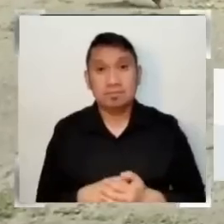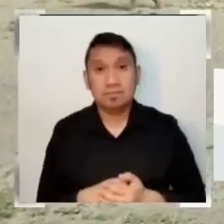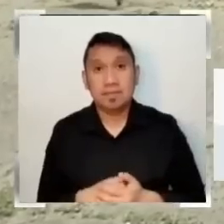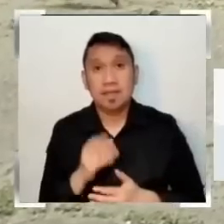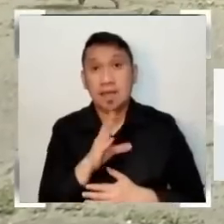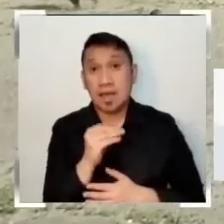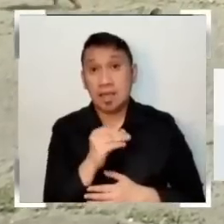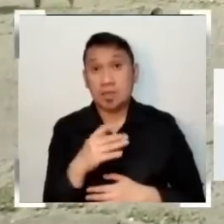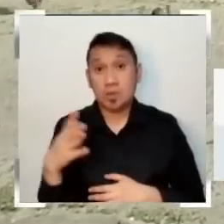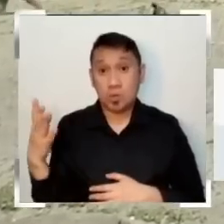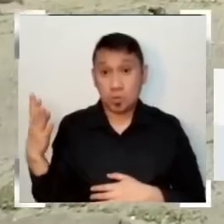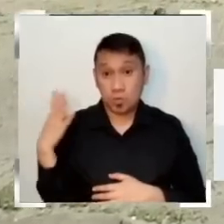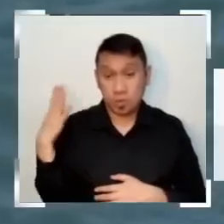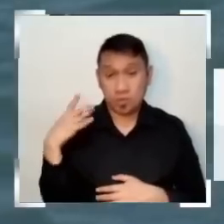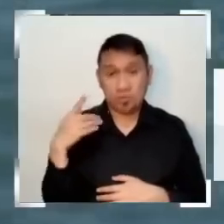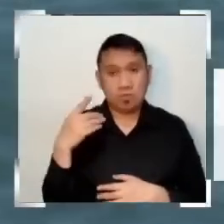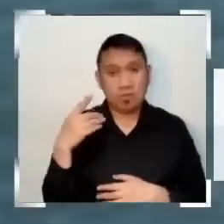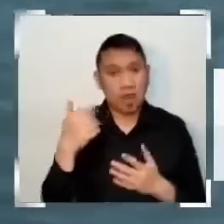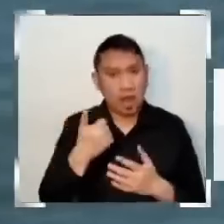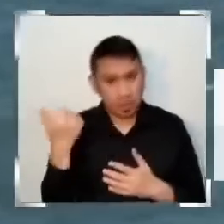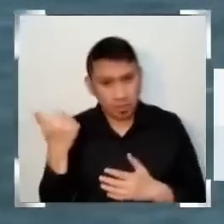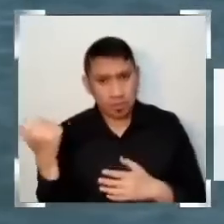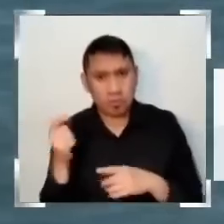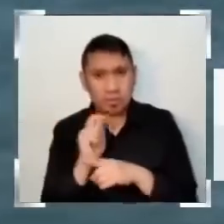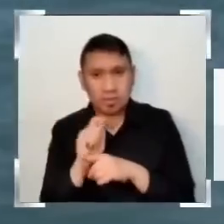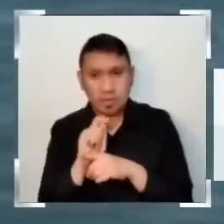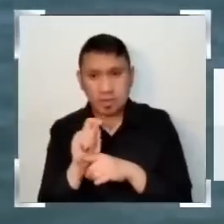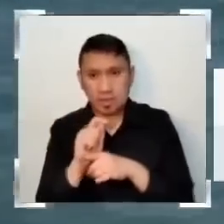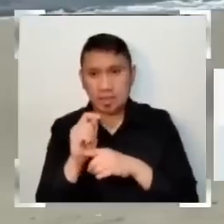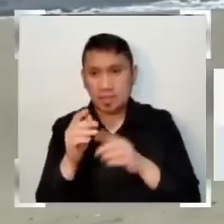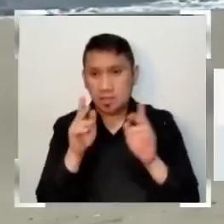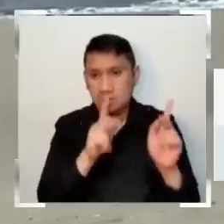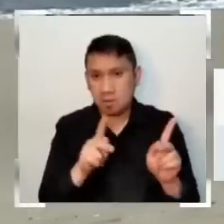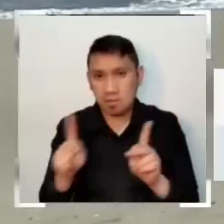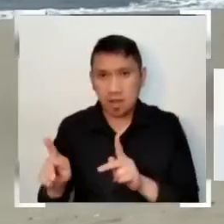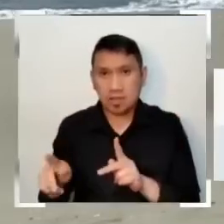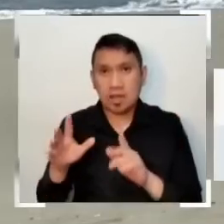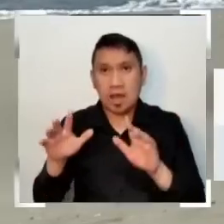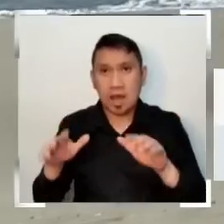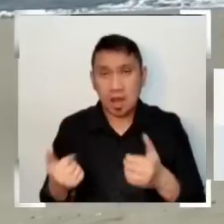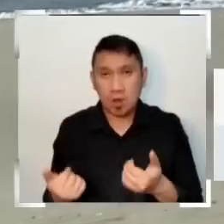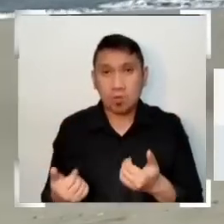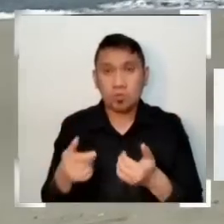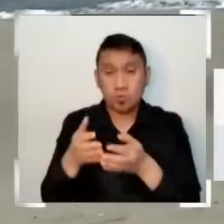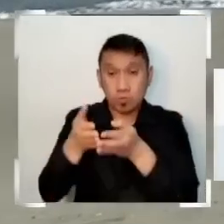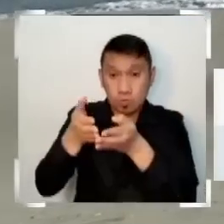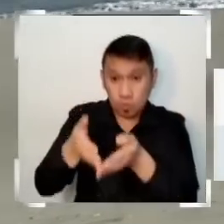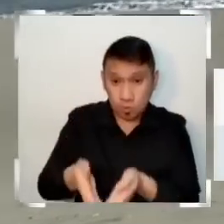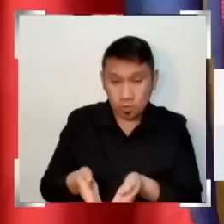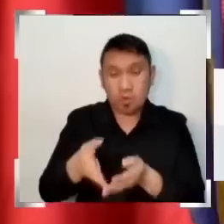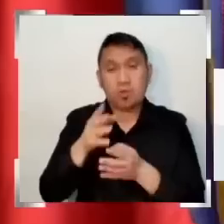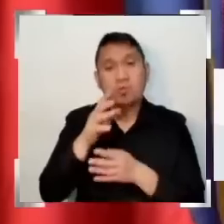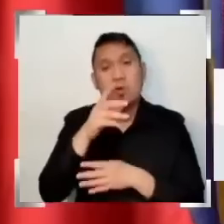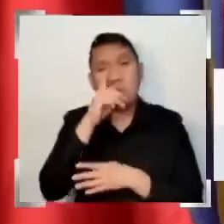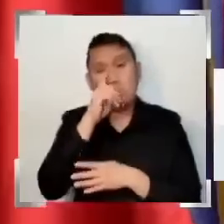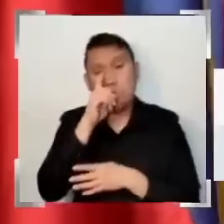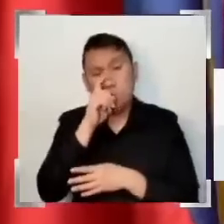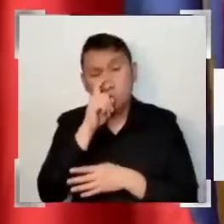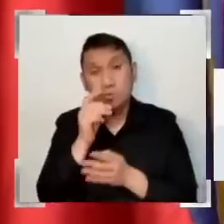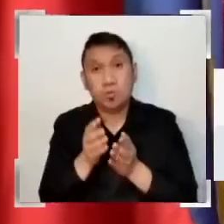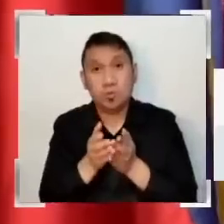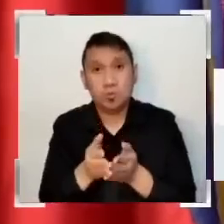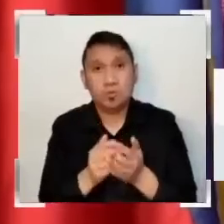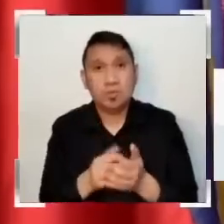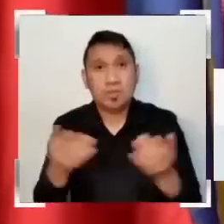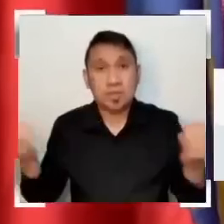inaabangang pagsasanay ang planong pagpapalubog sa isang lumang barko sa dagat ng Zambales. Imbitado pa